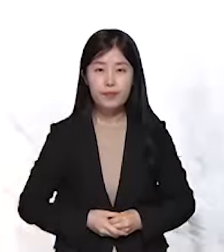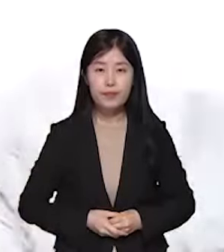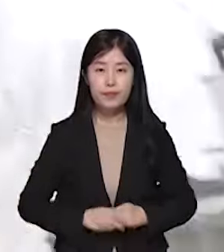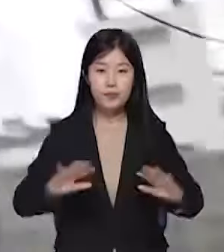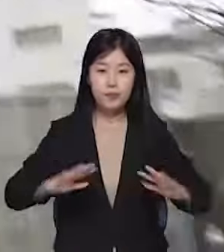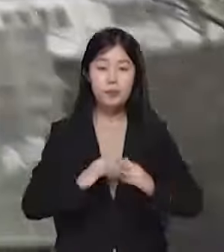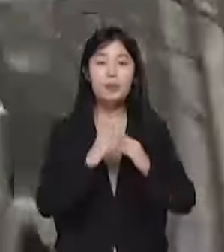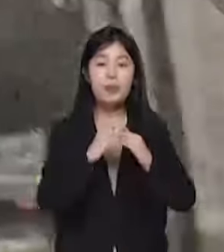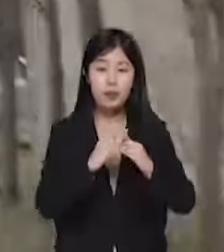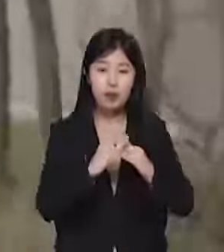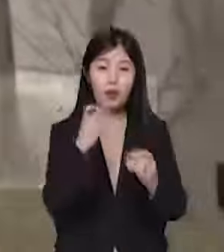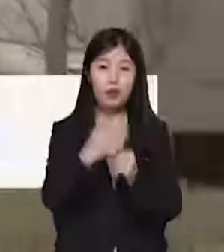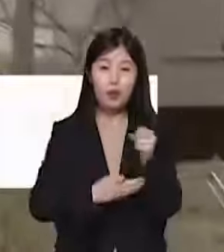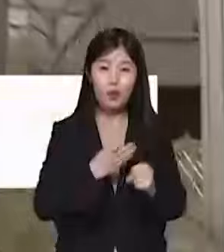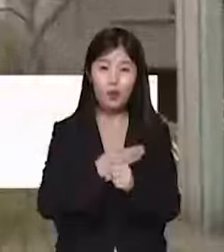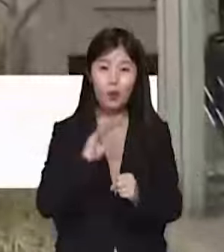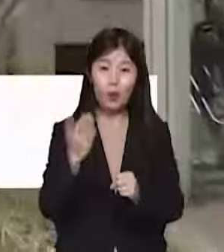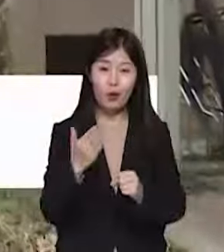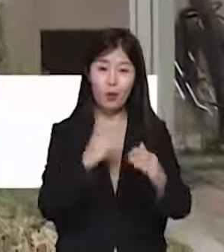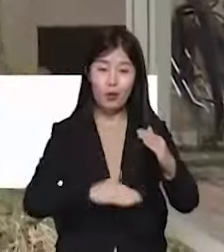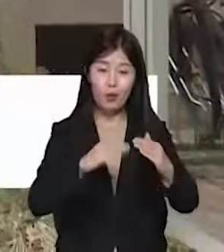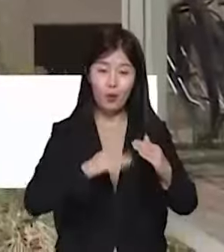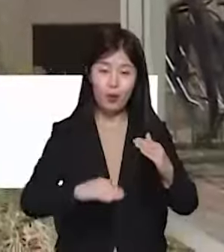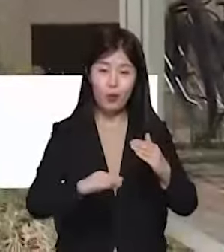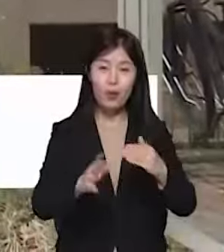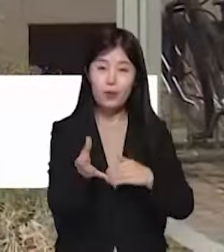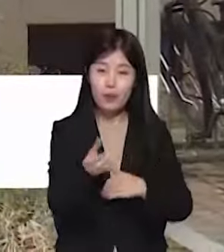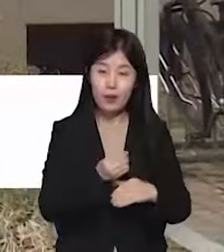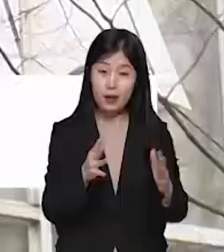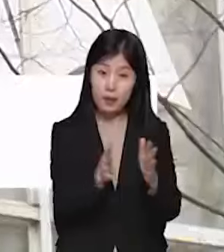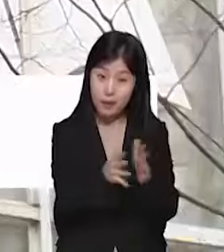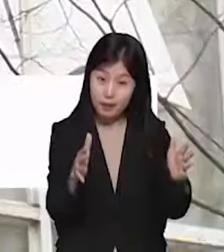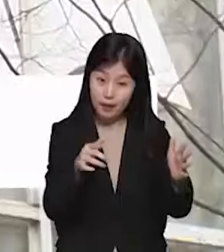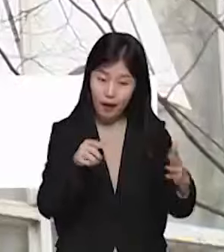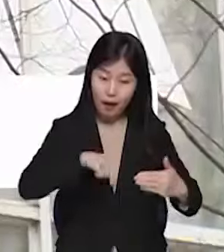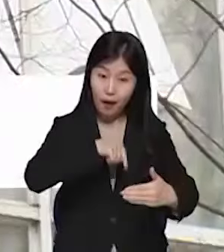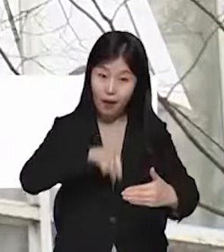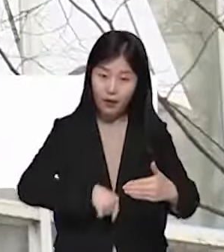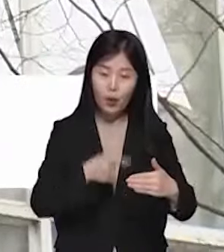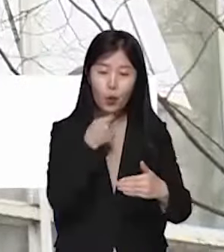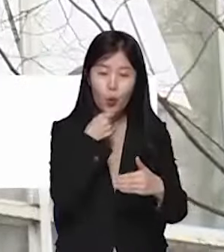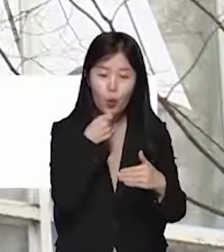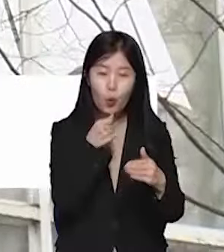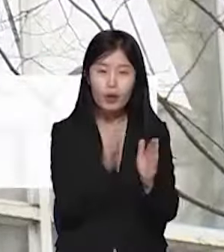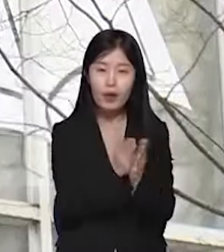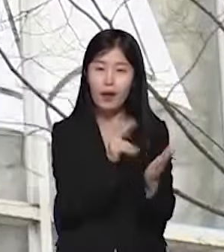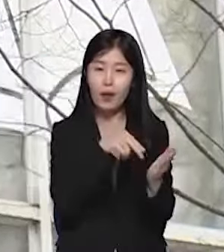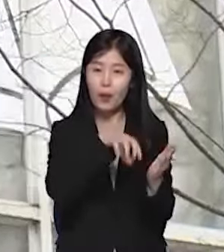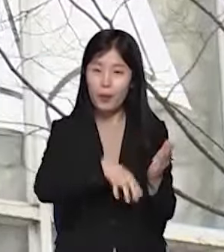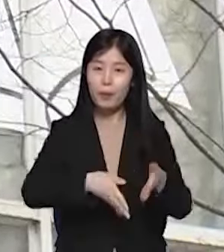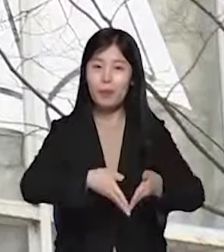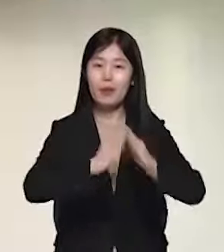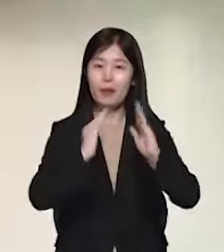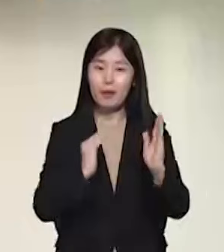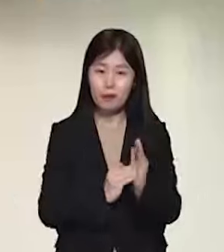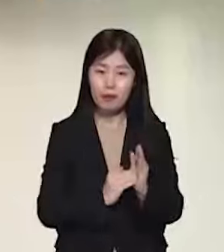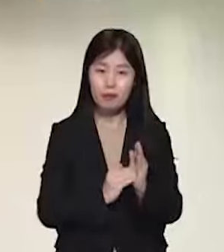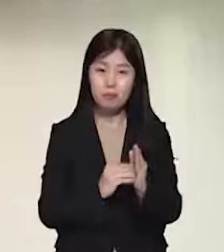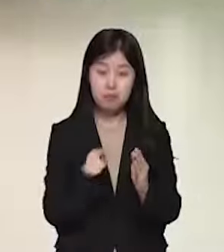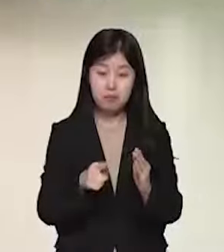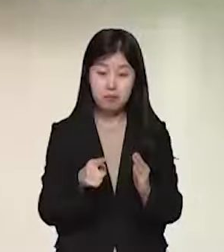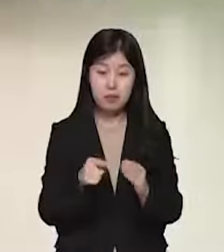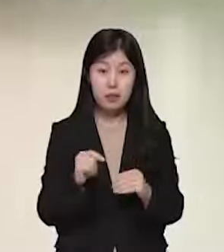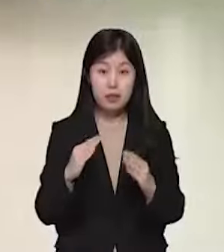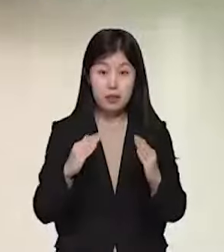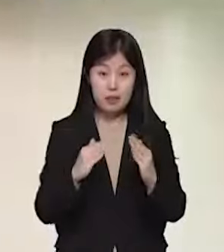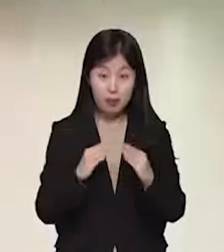지어진 지 14년 된 광주의 한 공공임대 아파트에 작은 도서관이 문을 열었습니다. 입주민 누구나 독서를 할 수 있는 공간이